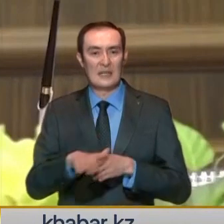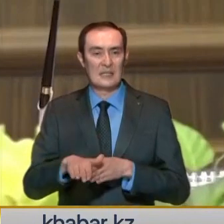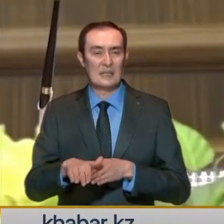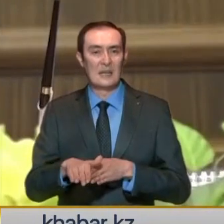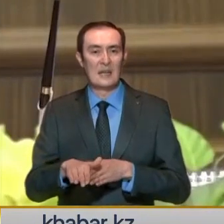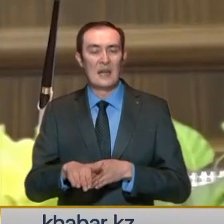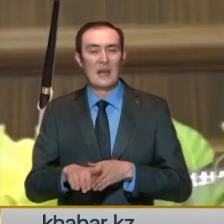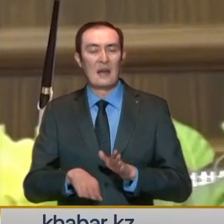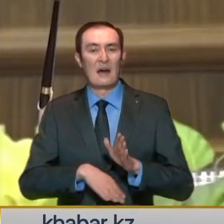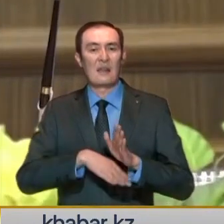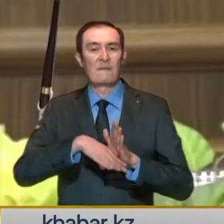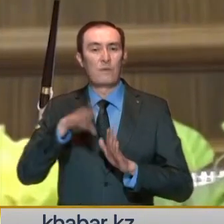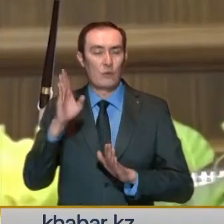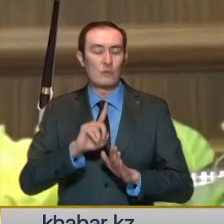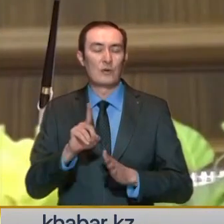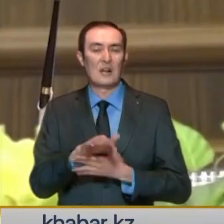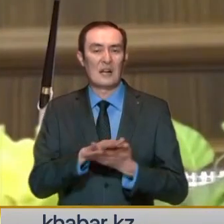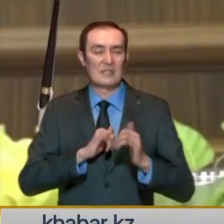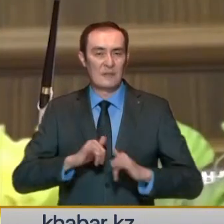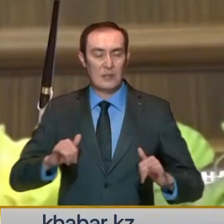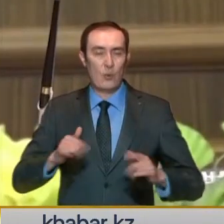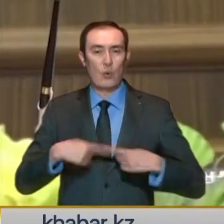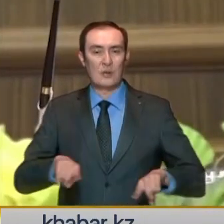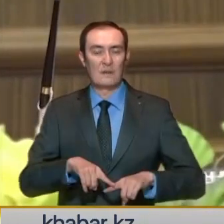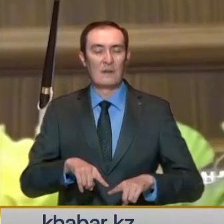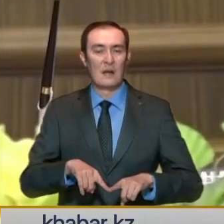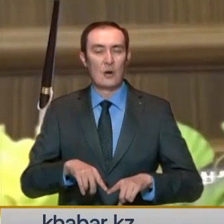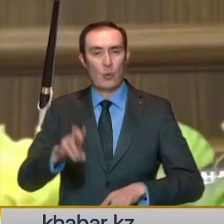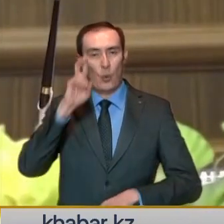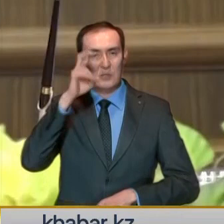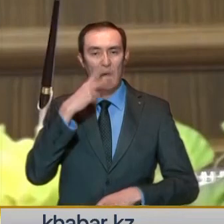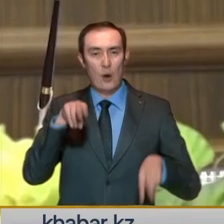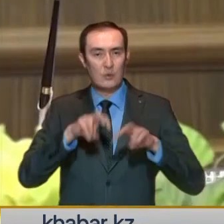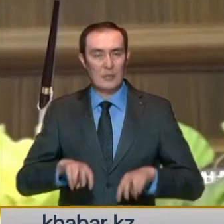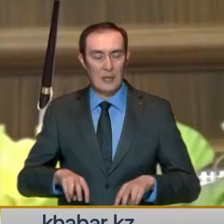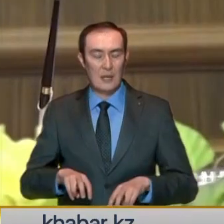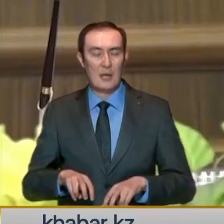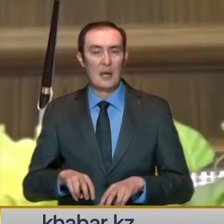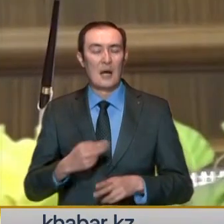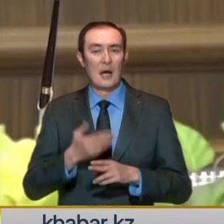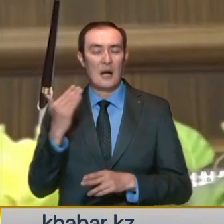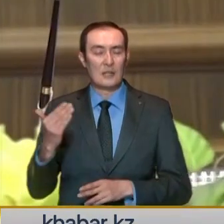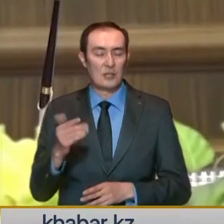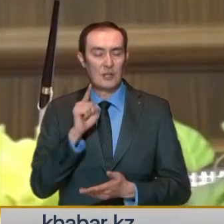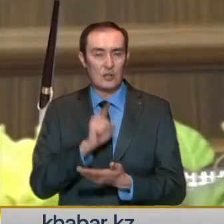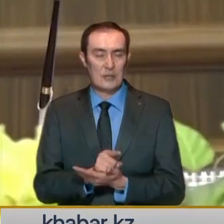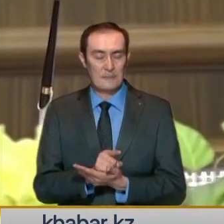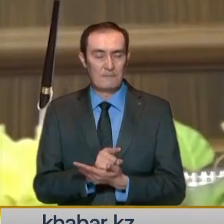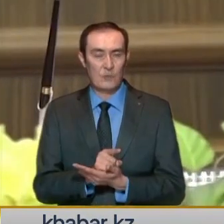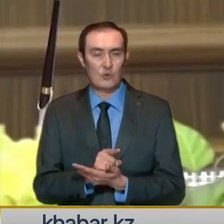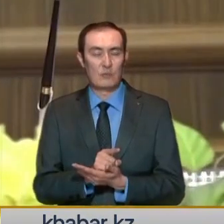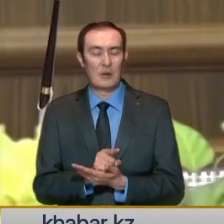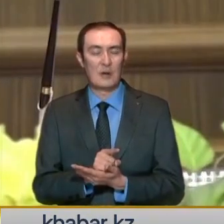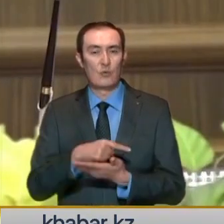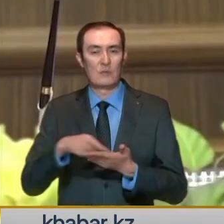пакета реформ по дальнейшему развитию системы органов государственного аудита. Они направлены у нас на